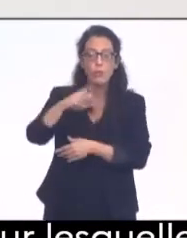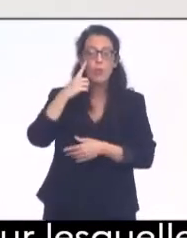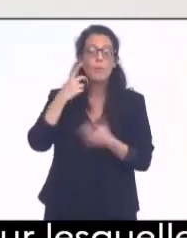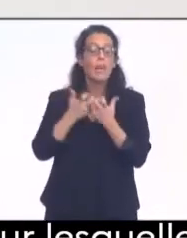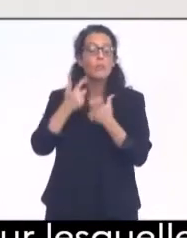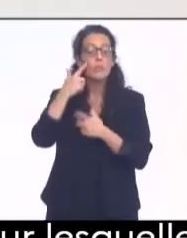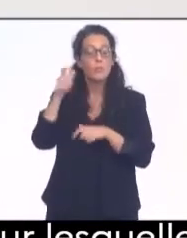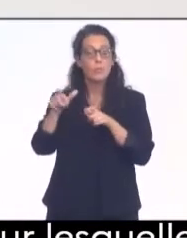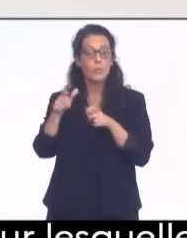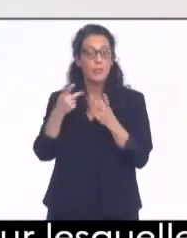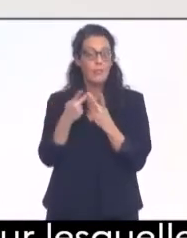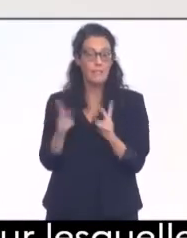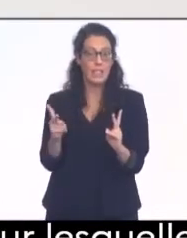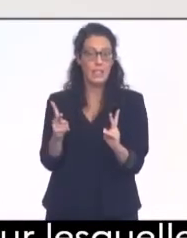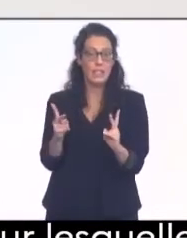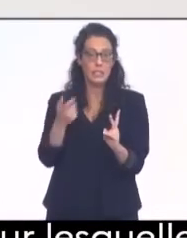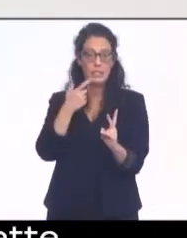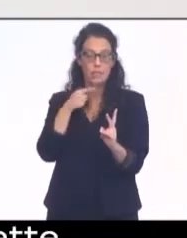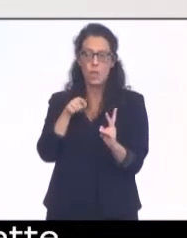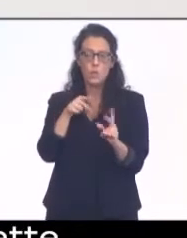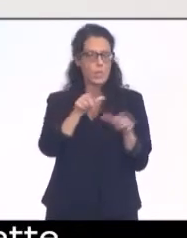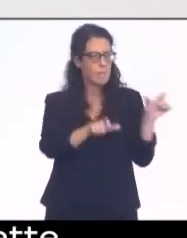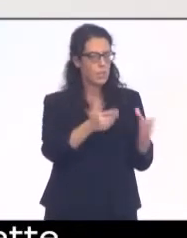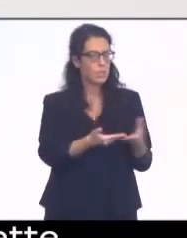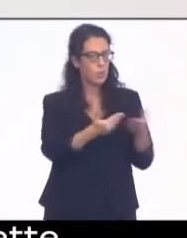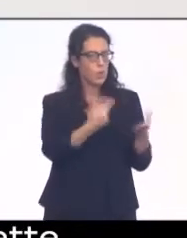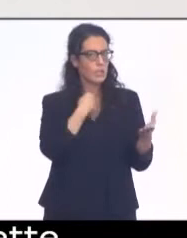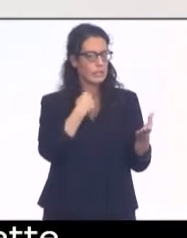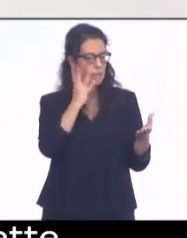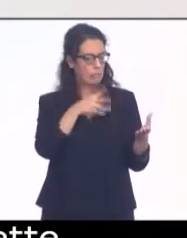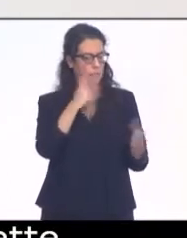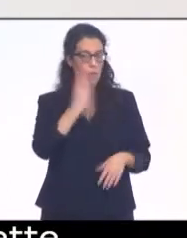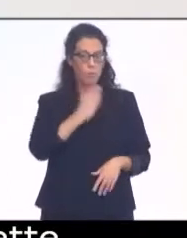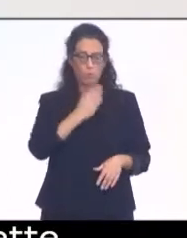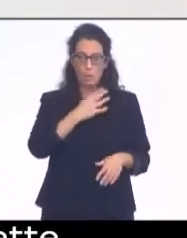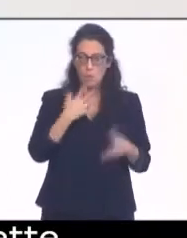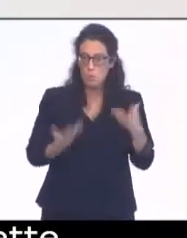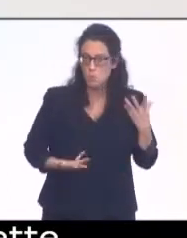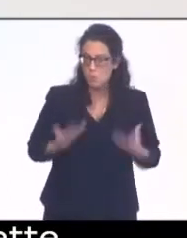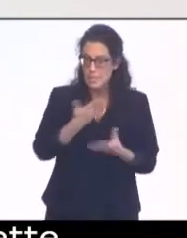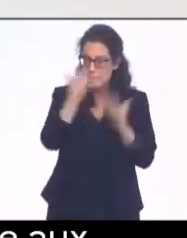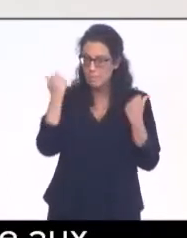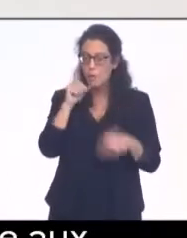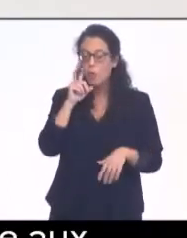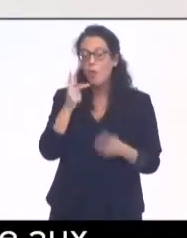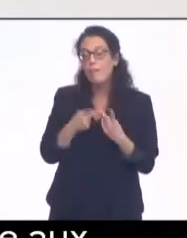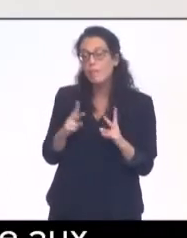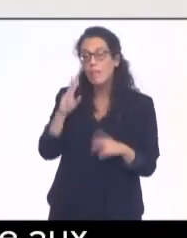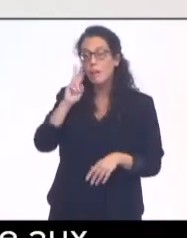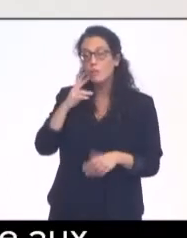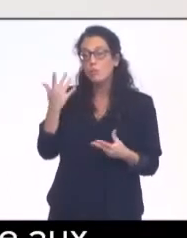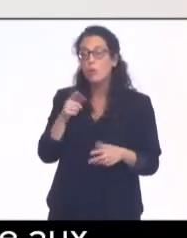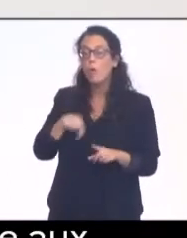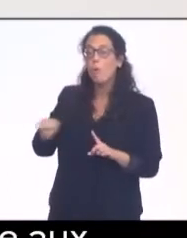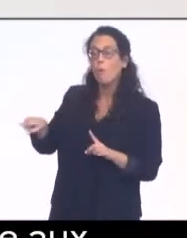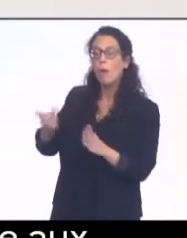parfois connaissent mal les besoins des personnes en situation de handicap parce que en général, elles s'adressent plutôt à une maison